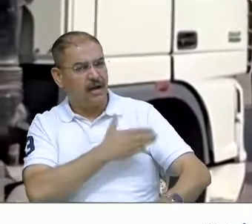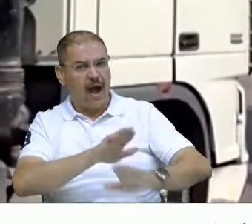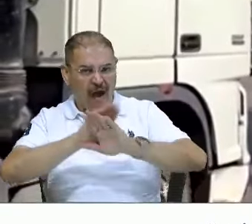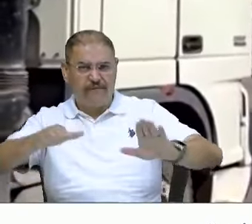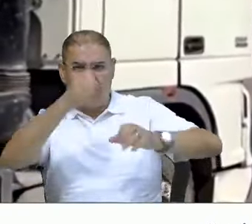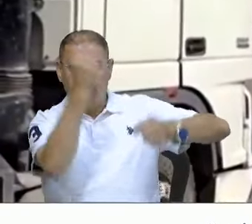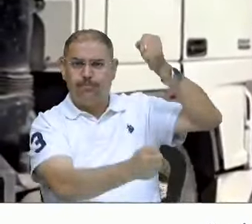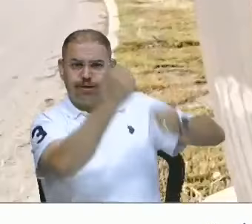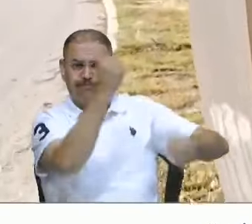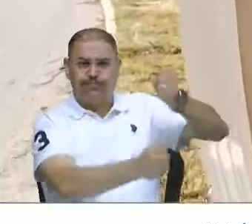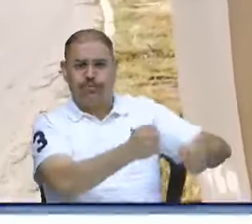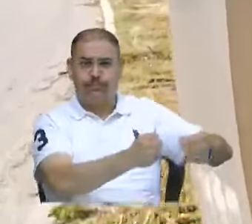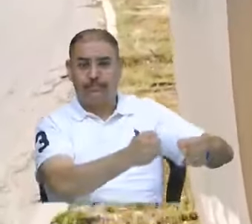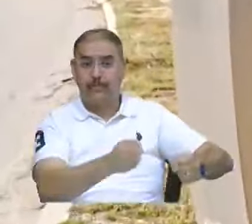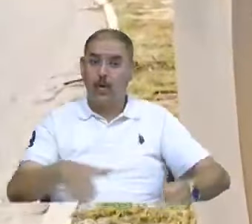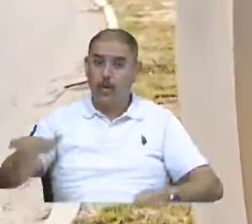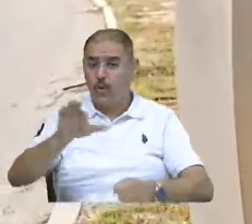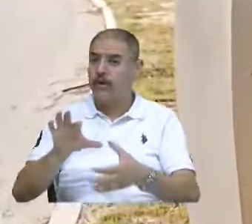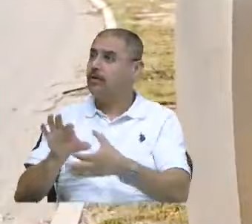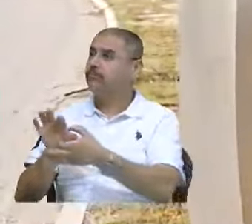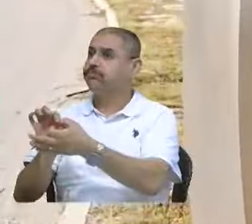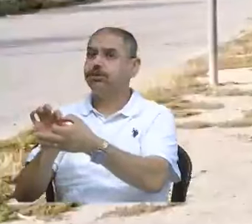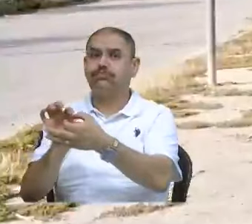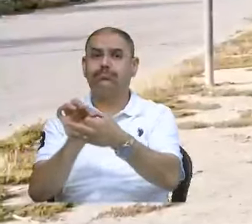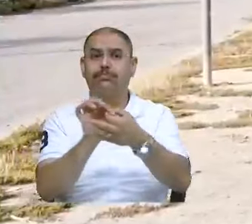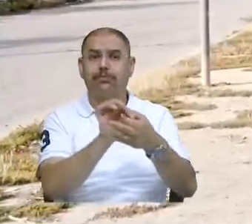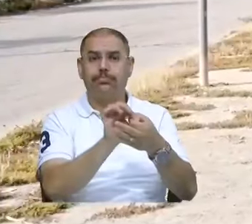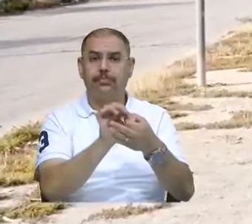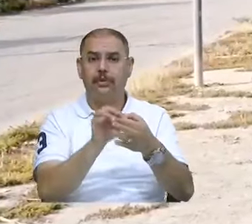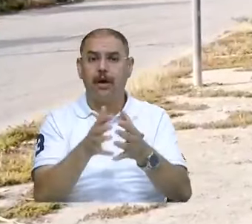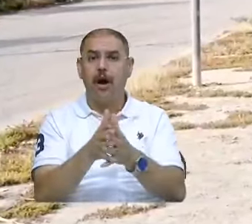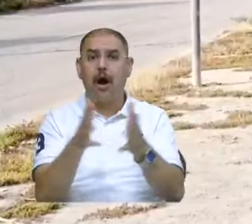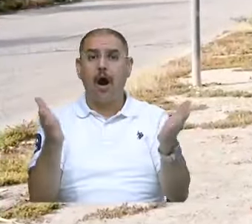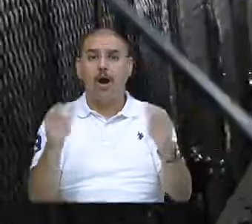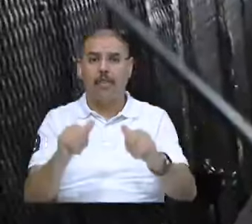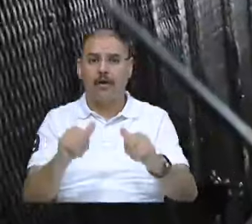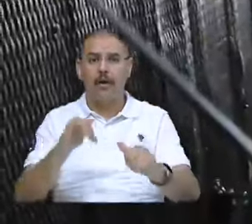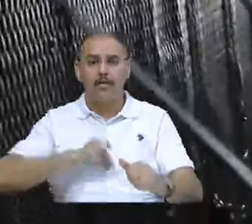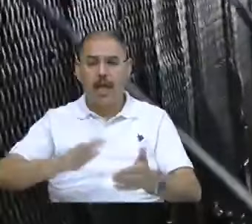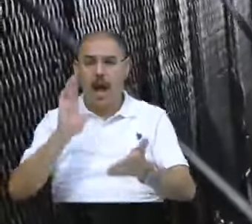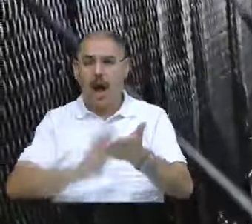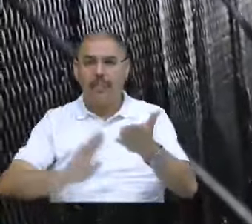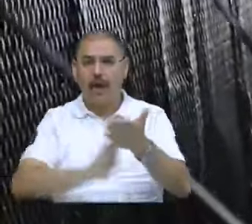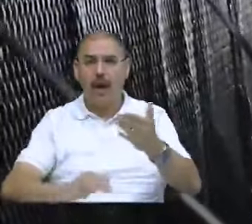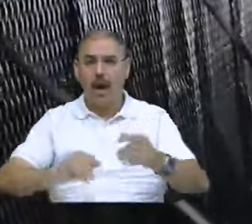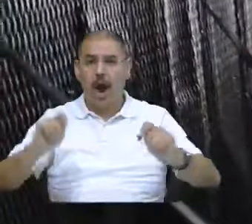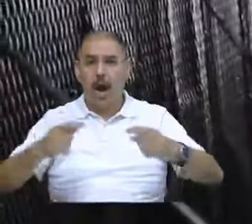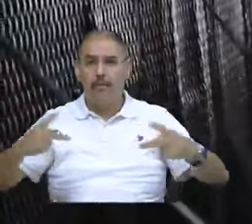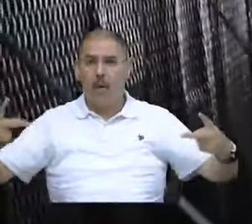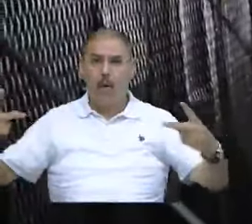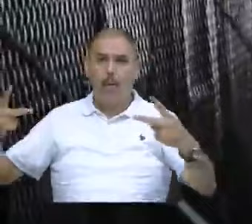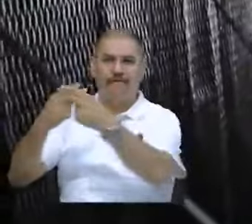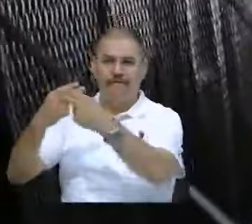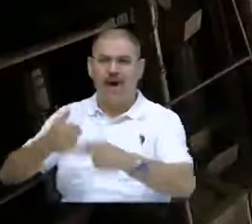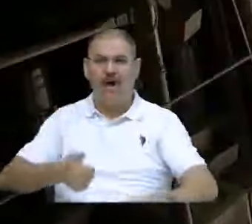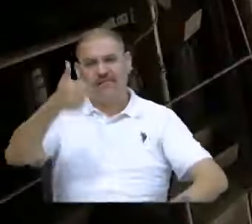ممكن من الشركاء الدوليين الفاعلين للتحذير من استمرار الحرب و خطوره تاثيرها على المنطقه